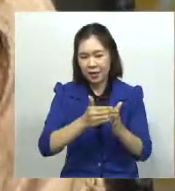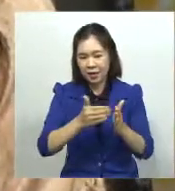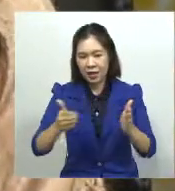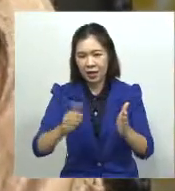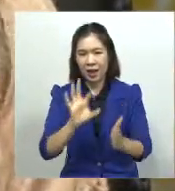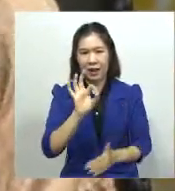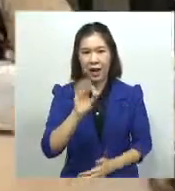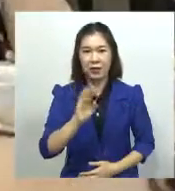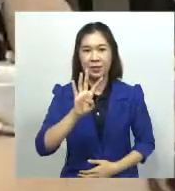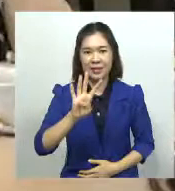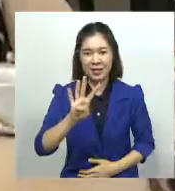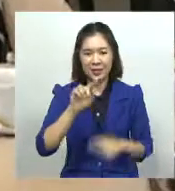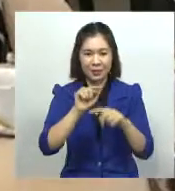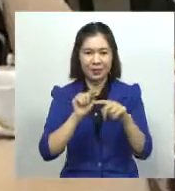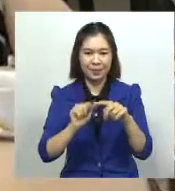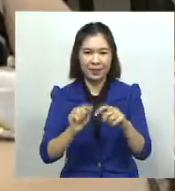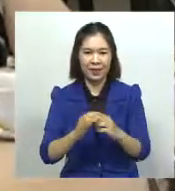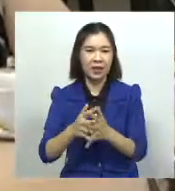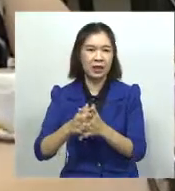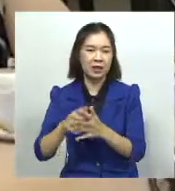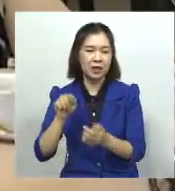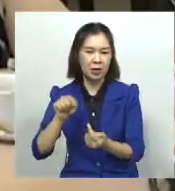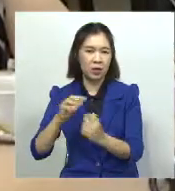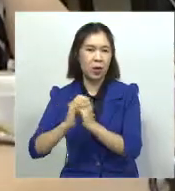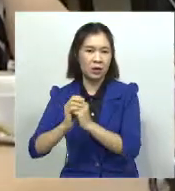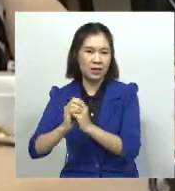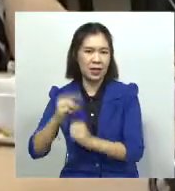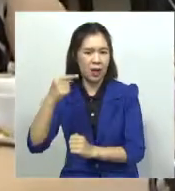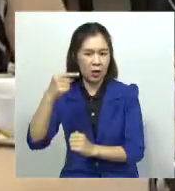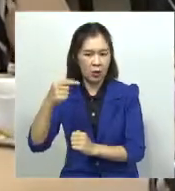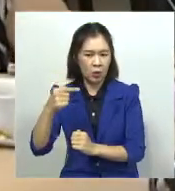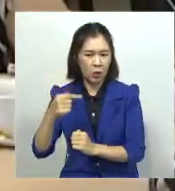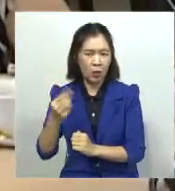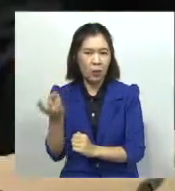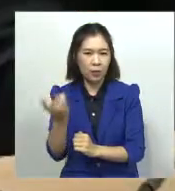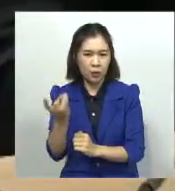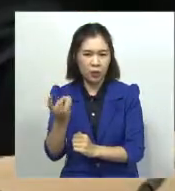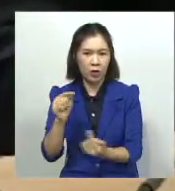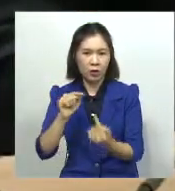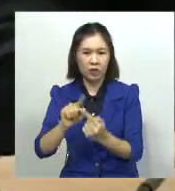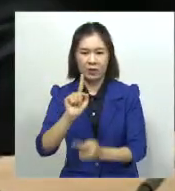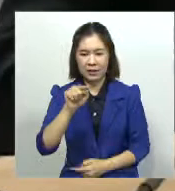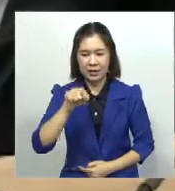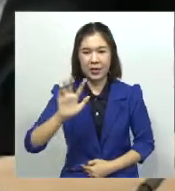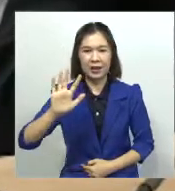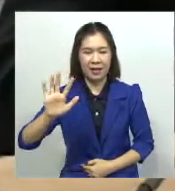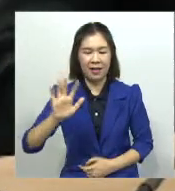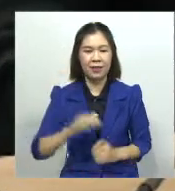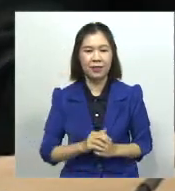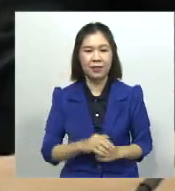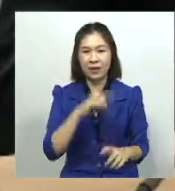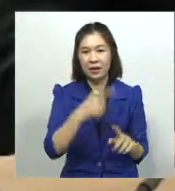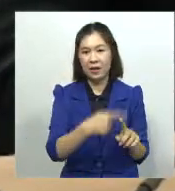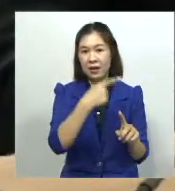ได้ถึงร้อยละ 94 เช่นเดียวกับตลาดจีนที่ติดลบลดลงเหลือเพียงร้อยละ 1.5 เท่านั้นจ